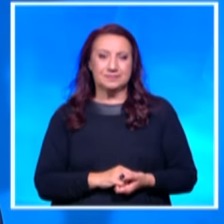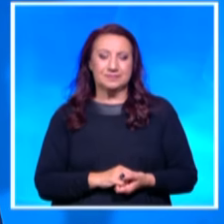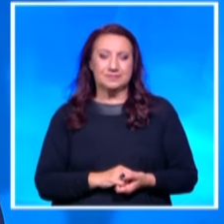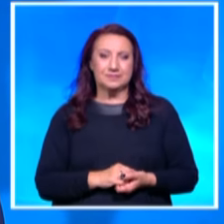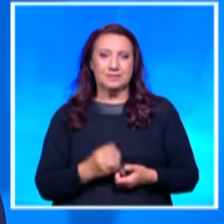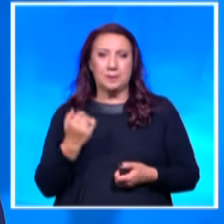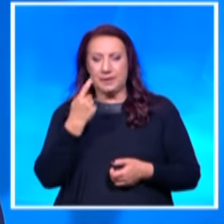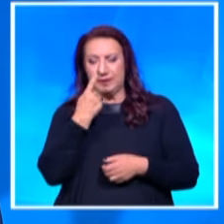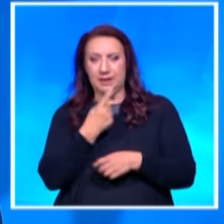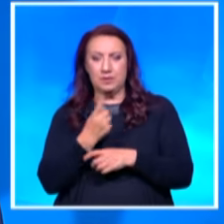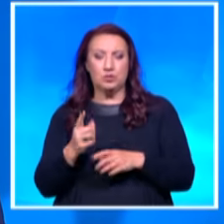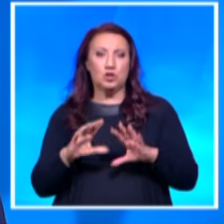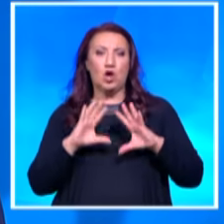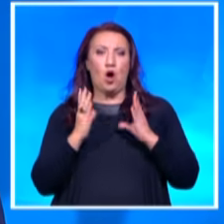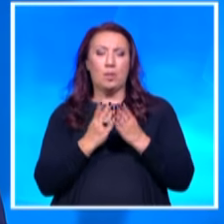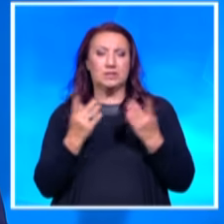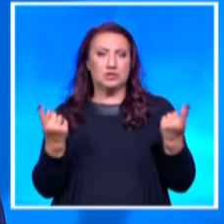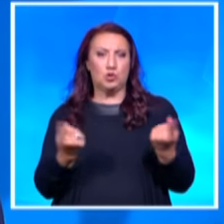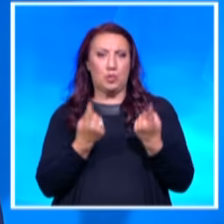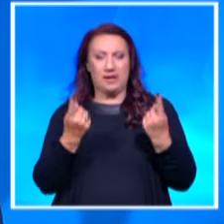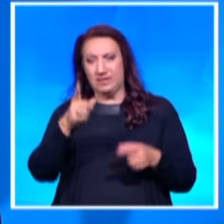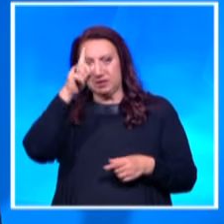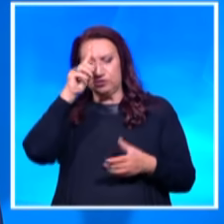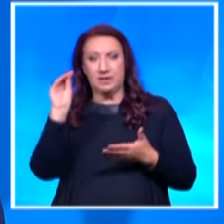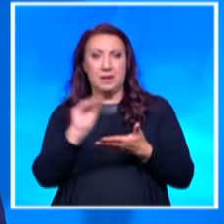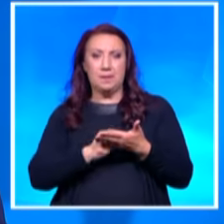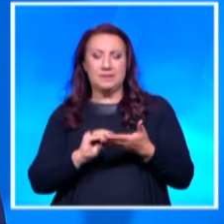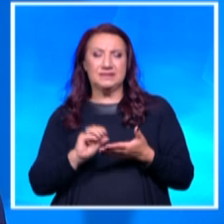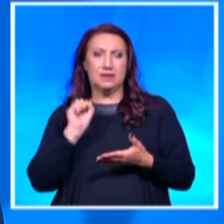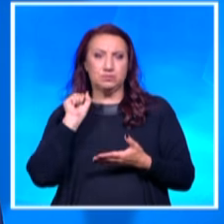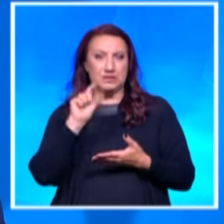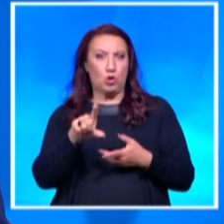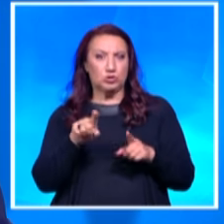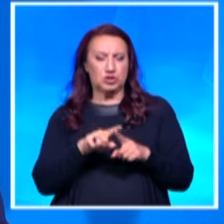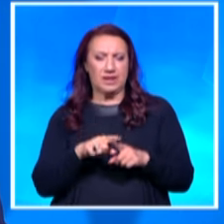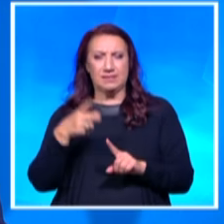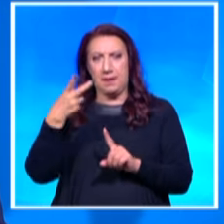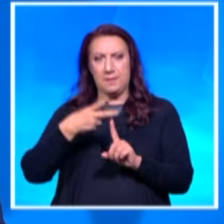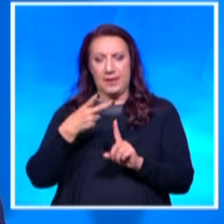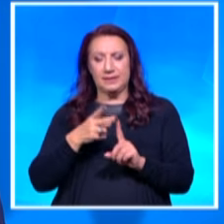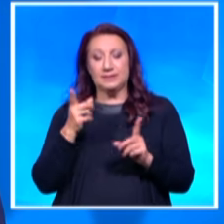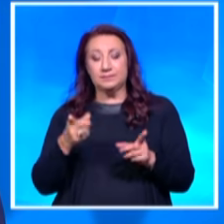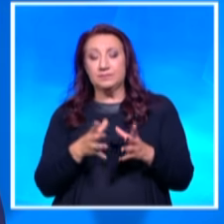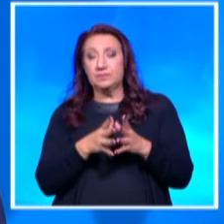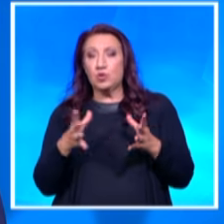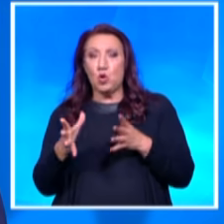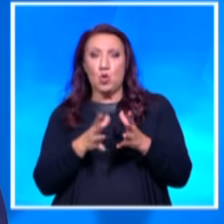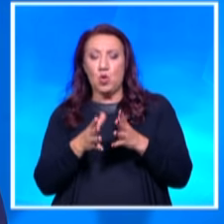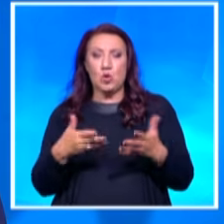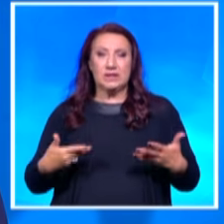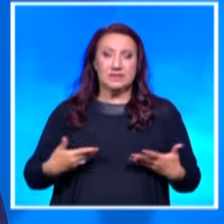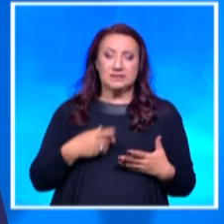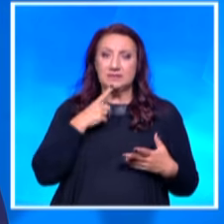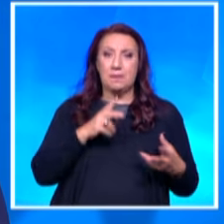Преди минути областният управител на София написа в съобщение до медиите, че с оглед на обществения интерес, преместването на паметника